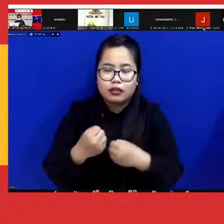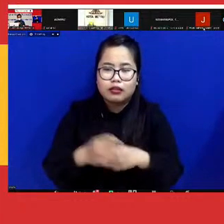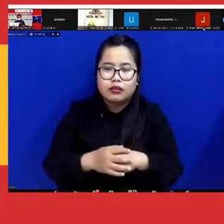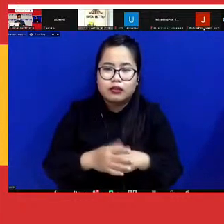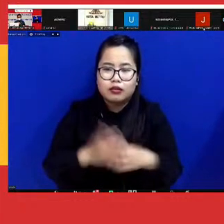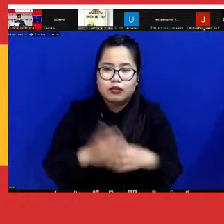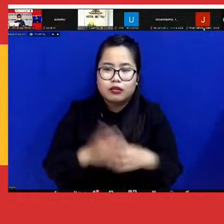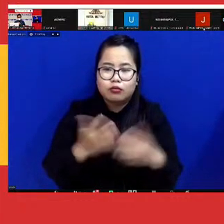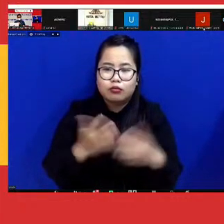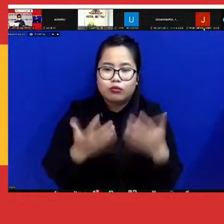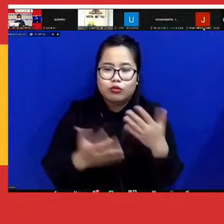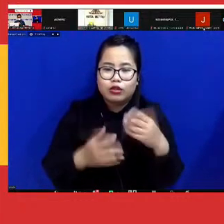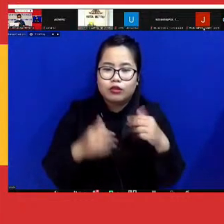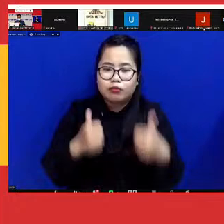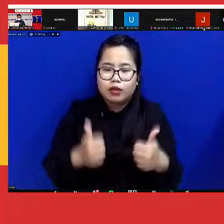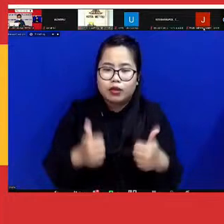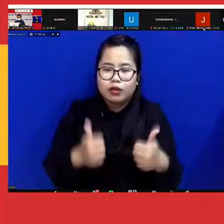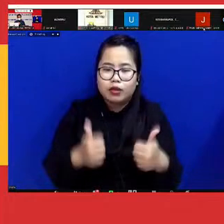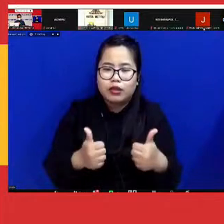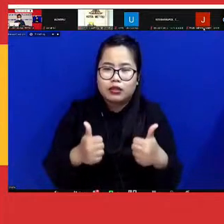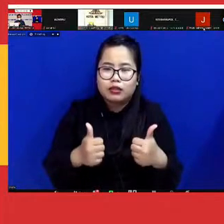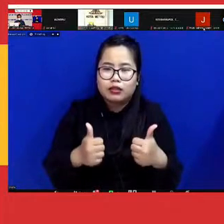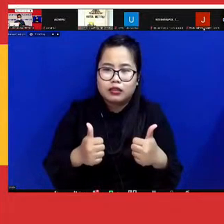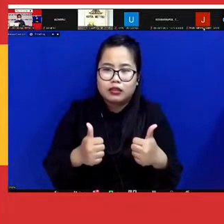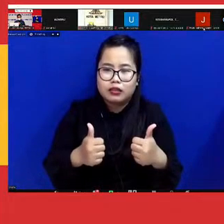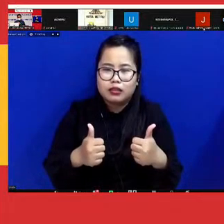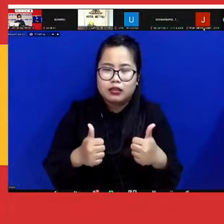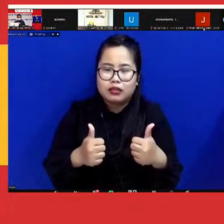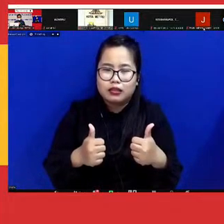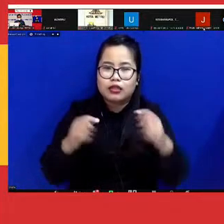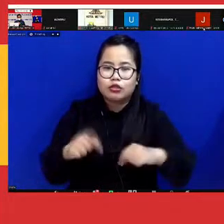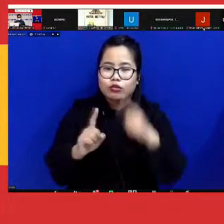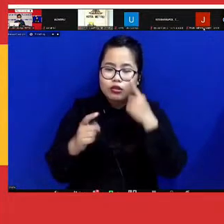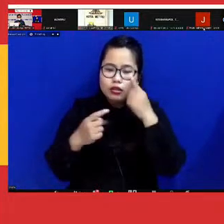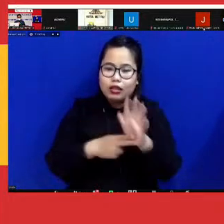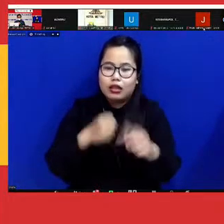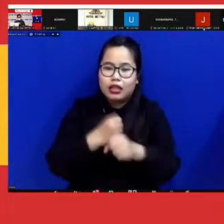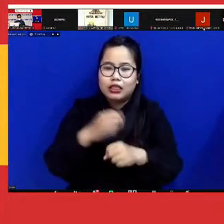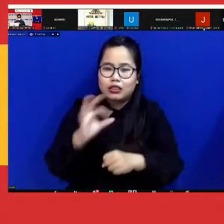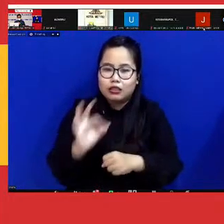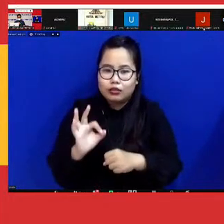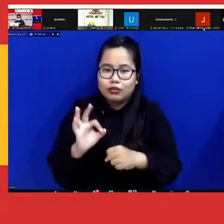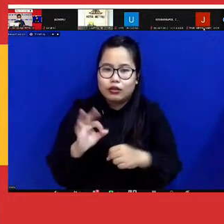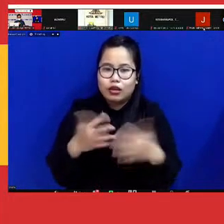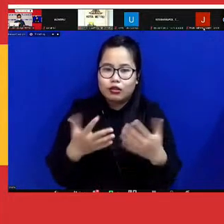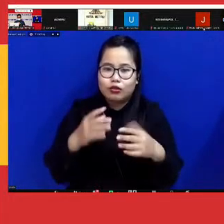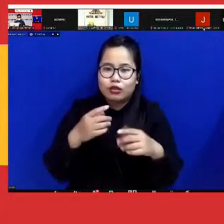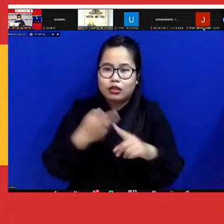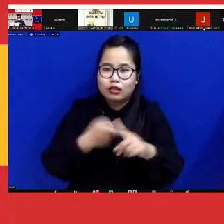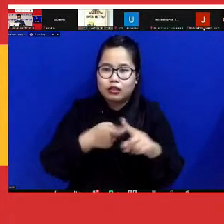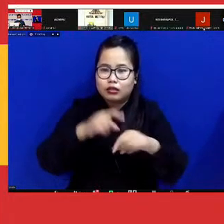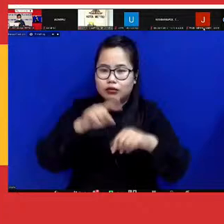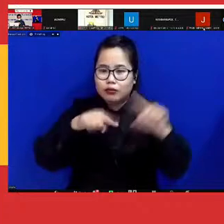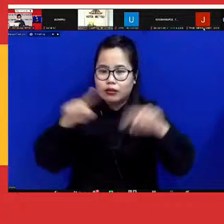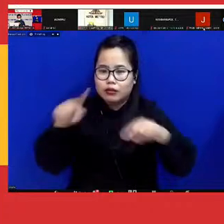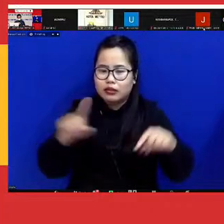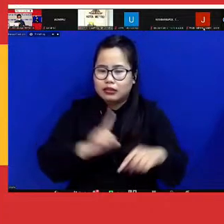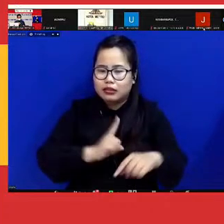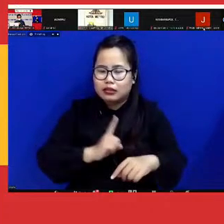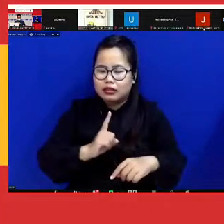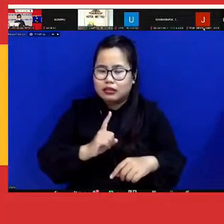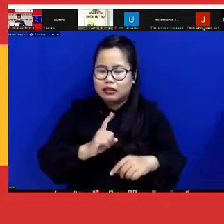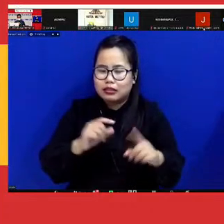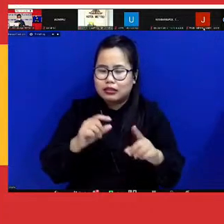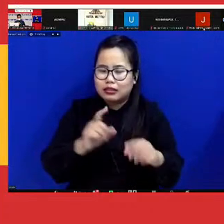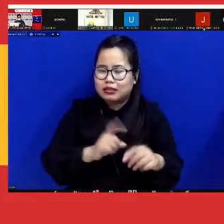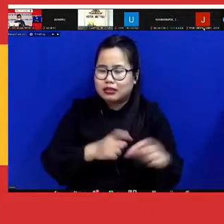baik. Dalam hal ini mungkin bisa jadi dari NGOs, mungkin juga dari private sector yang mempunyai unit-unit layanan yang bisa